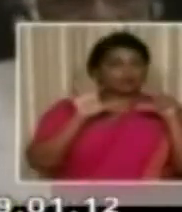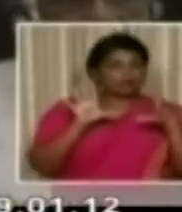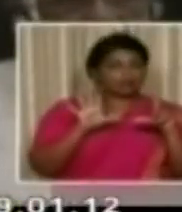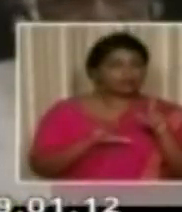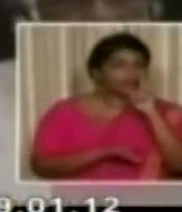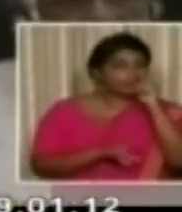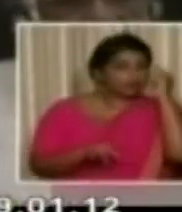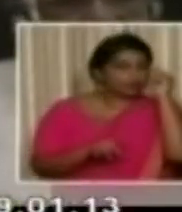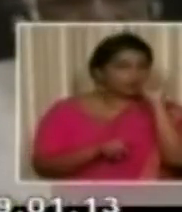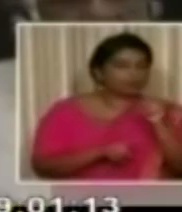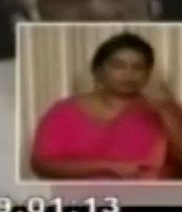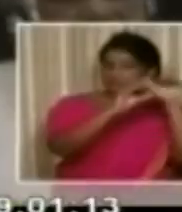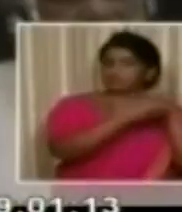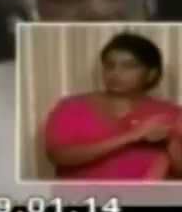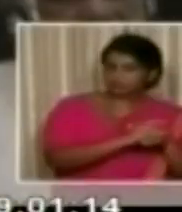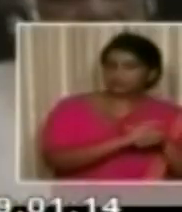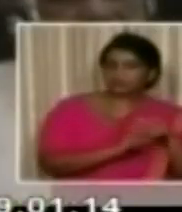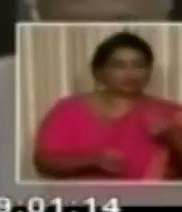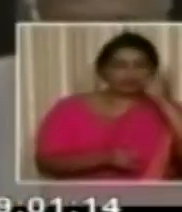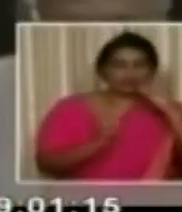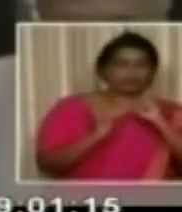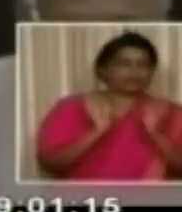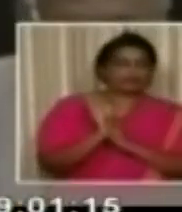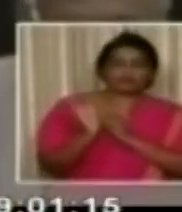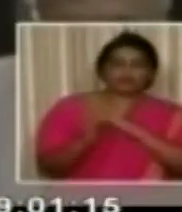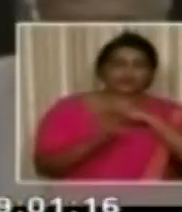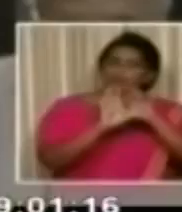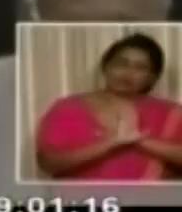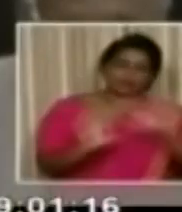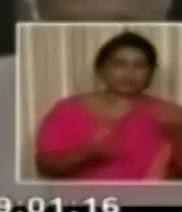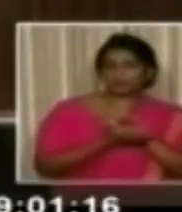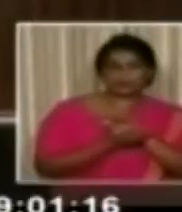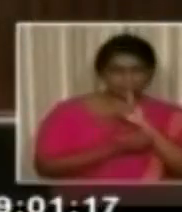பேரும் ஒருவர் தொடர்பில் ஏகமனதாக தீர்மானத்திற்கு வந்தனர்.